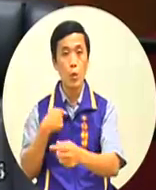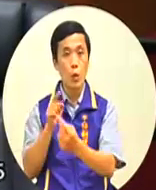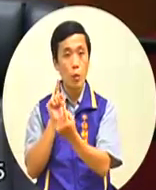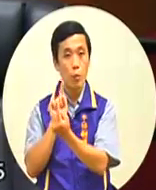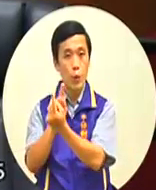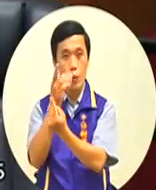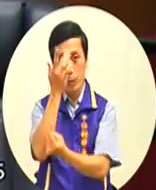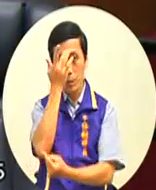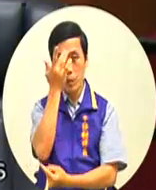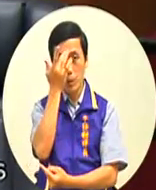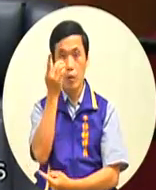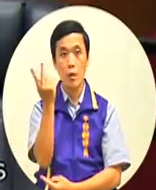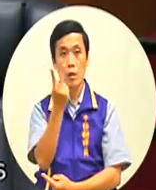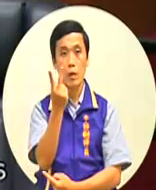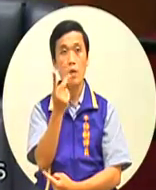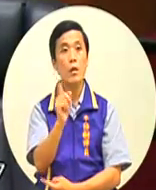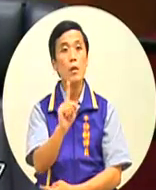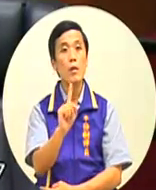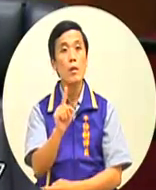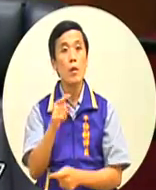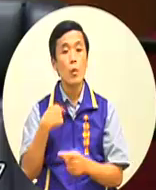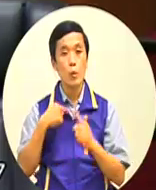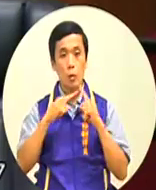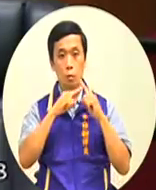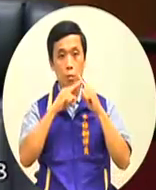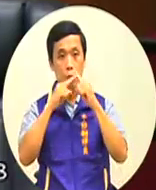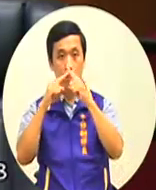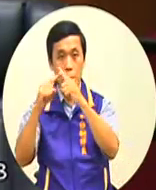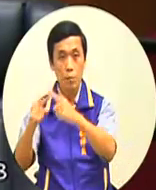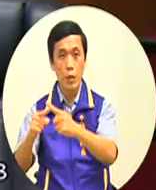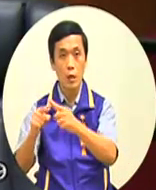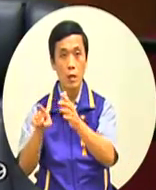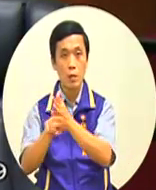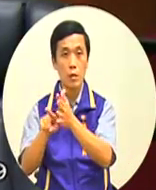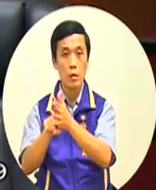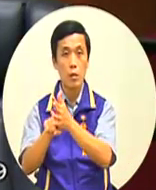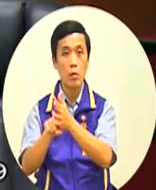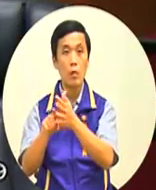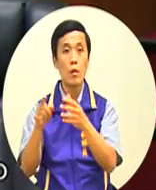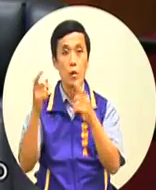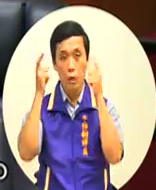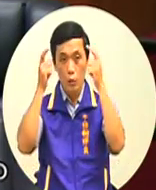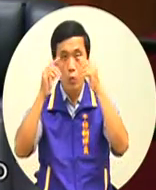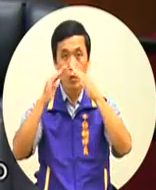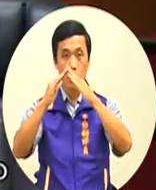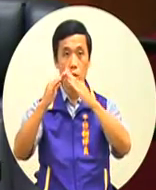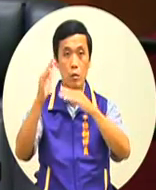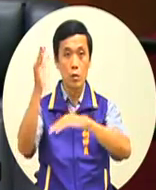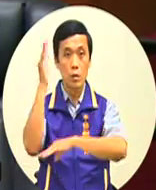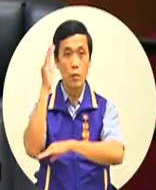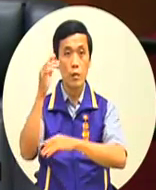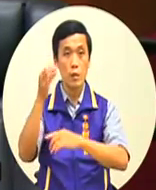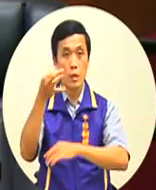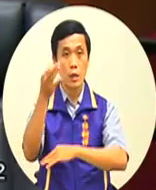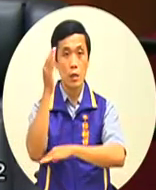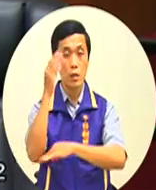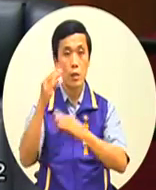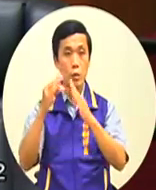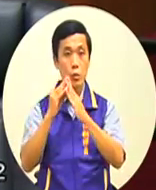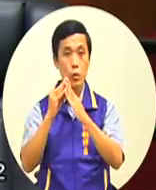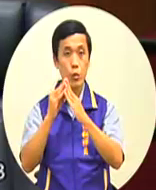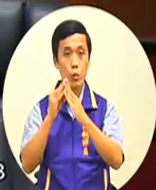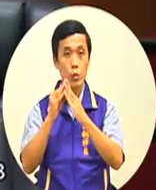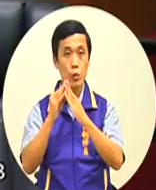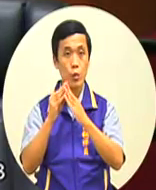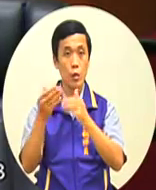第一个问题，到现场的时候所显出来，我们高雄市政府财政局给我们的这个